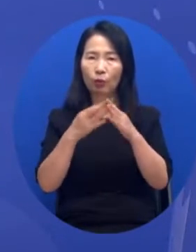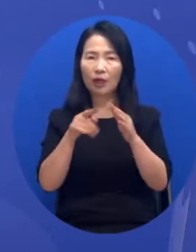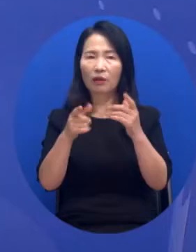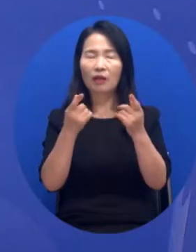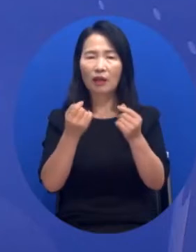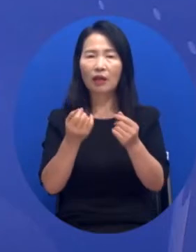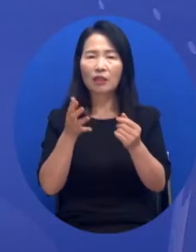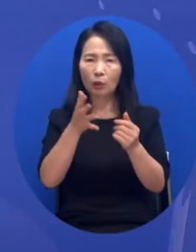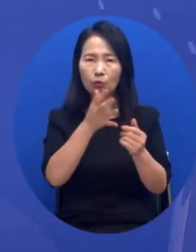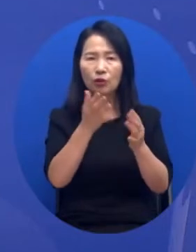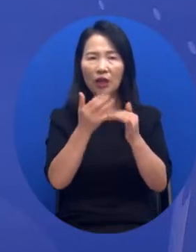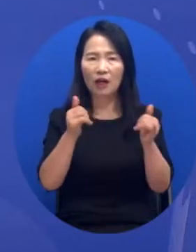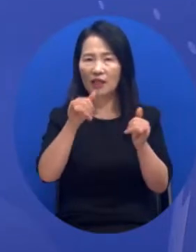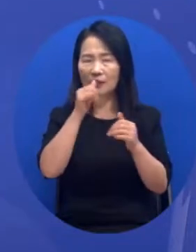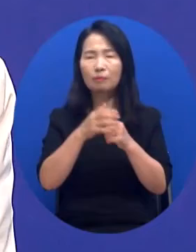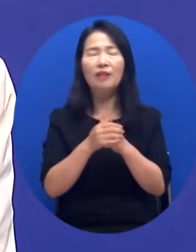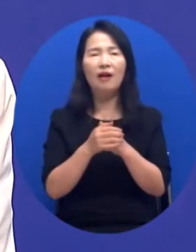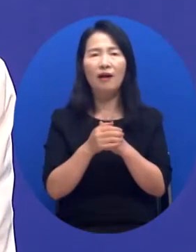세워져가고 있습니다.